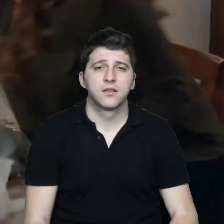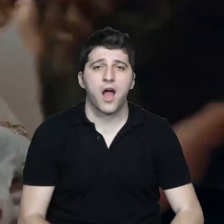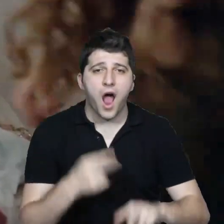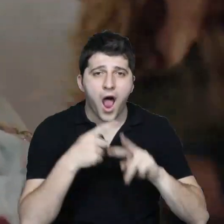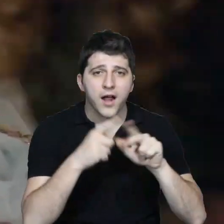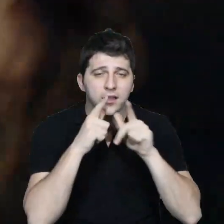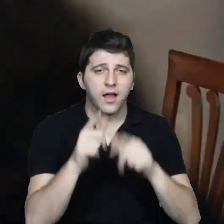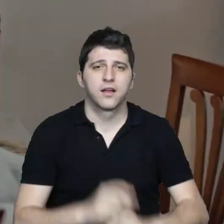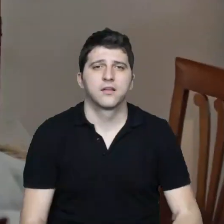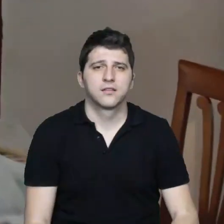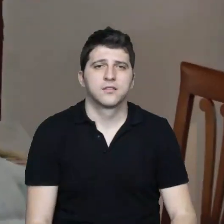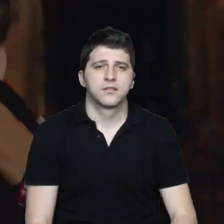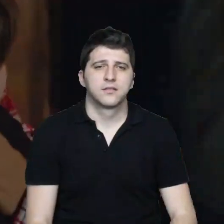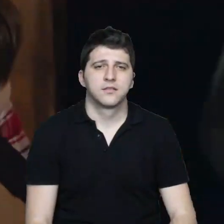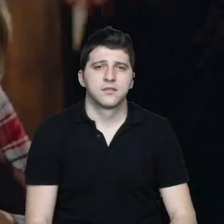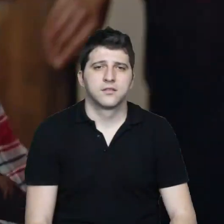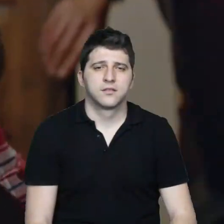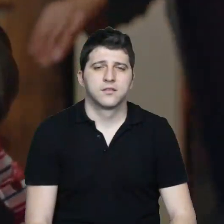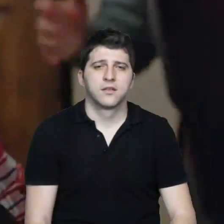Arda! Arda! Koştular.